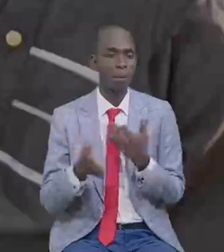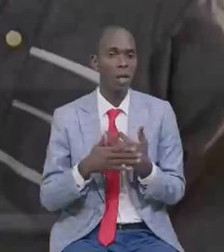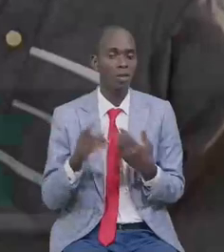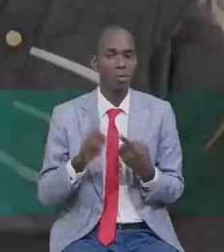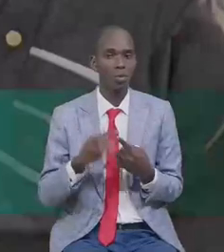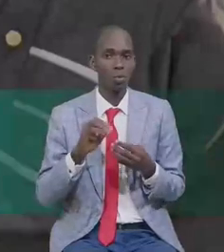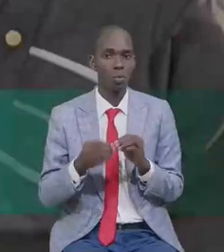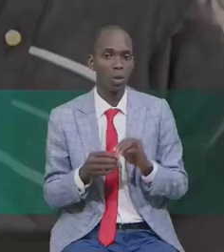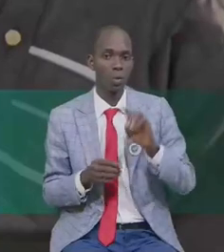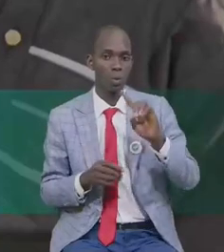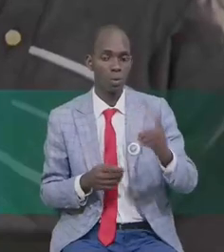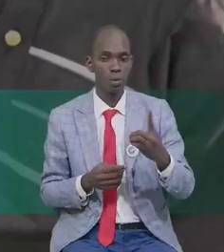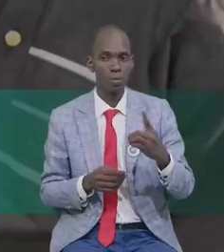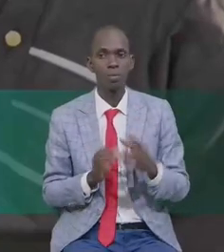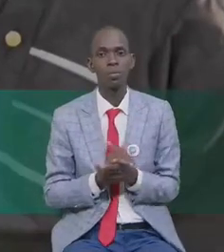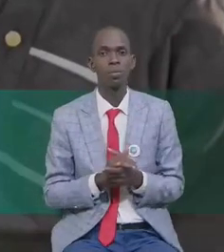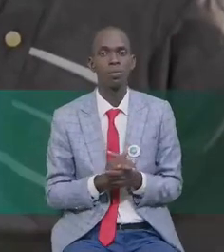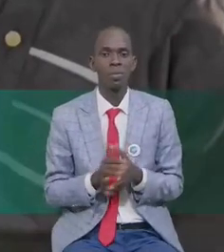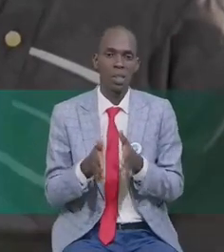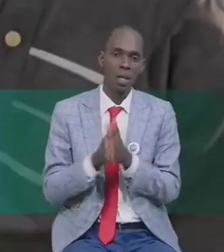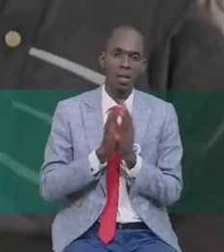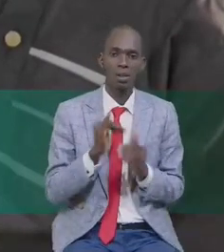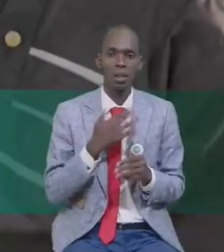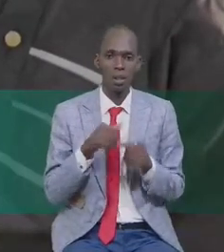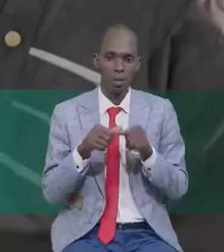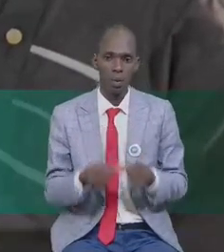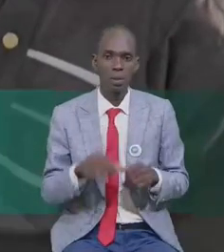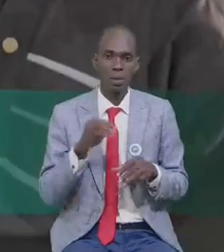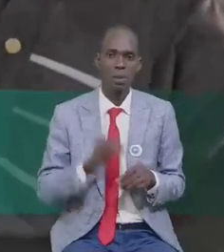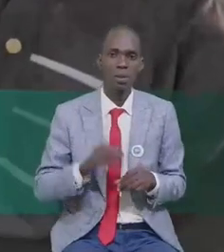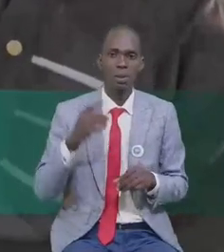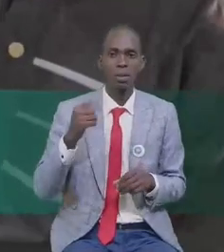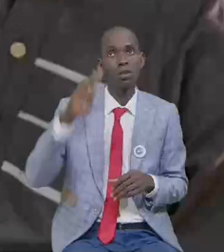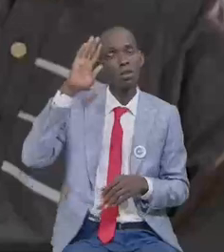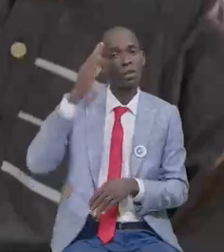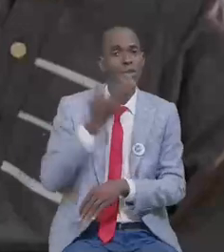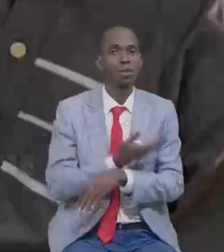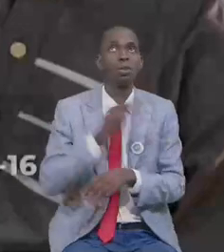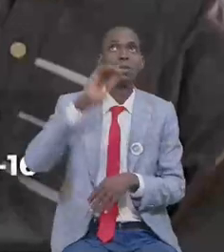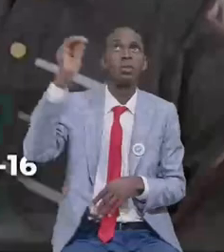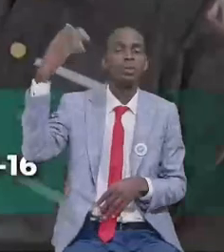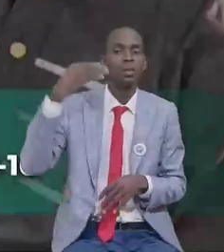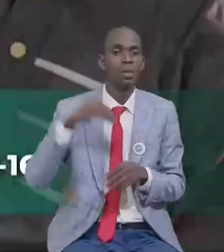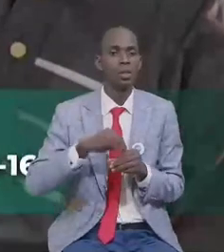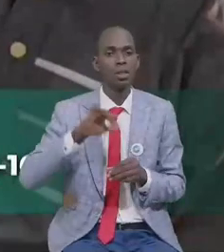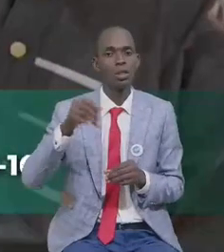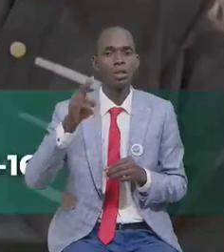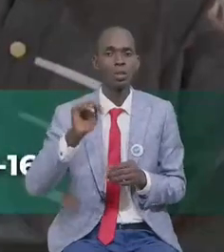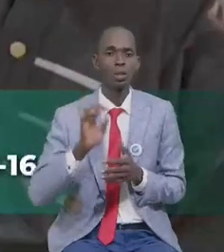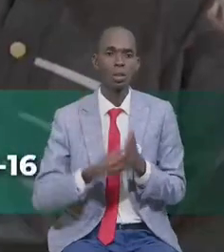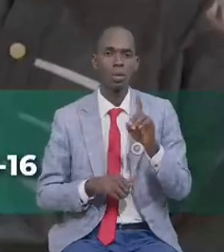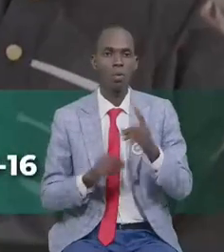demander et demeurer dans la grâce de la filiation. En Jean au chapitre 1, verset 12. Jean